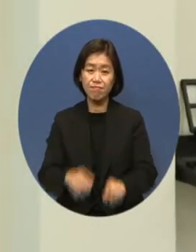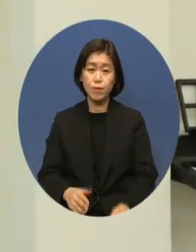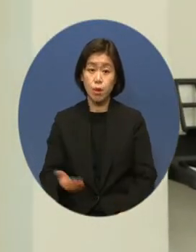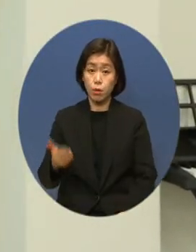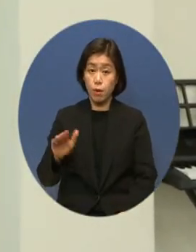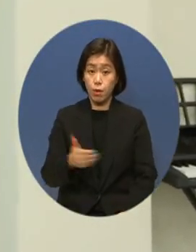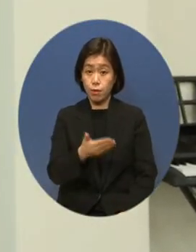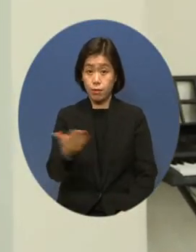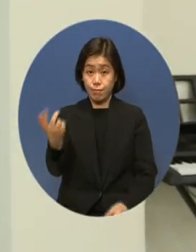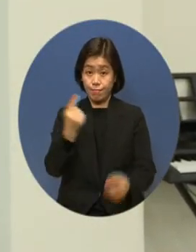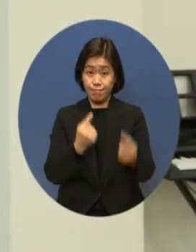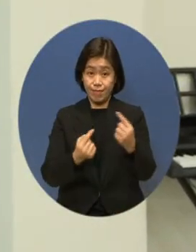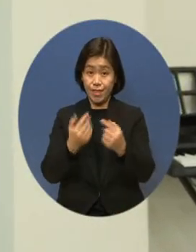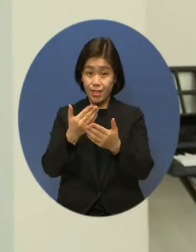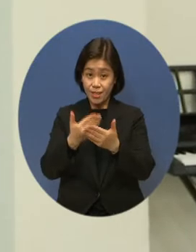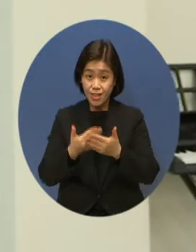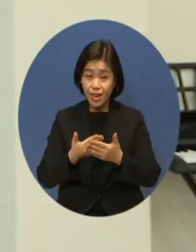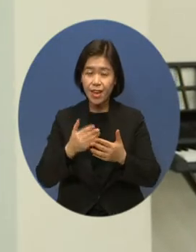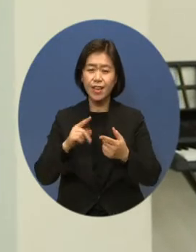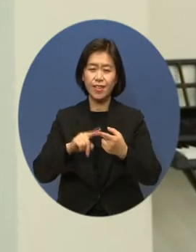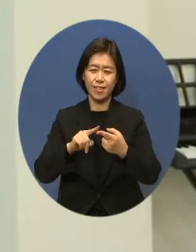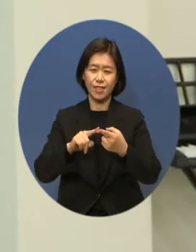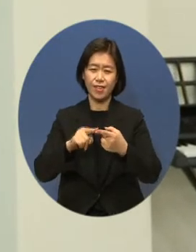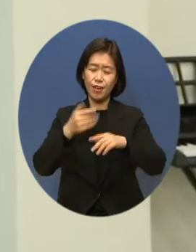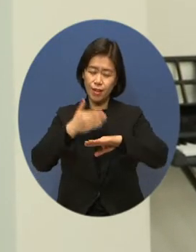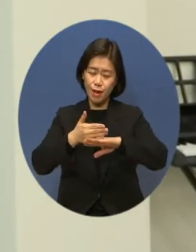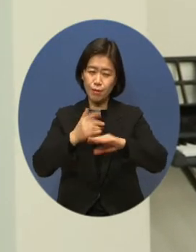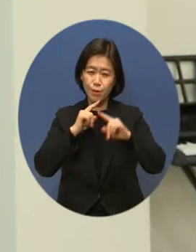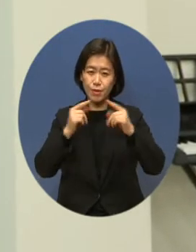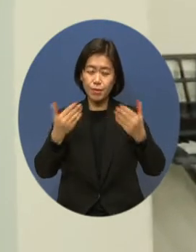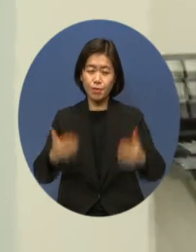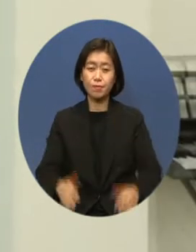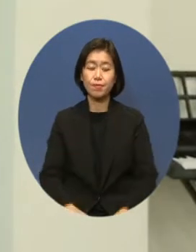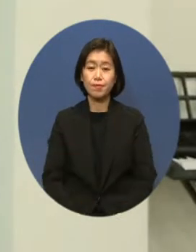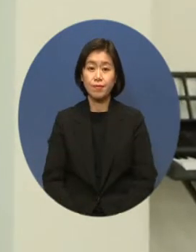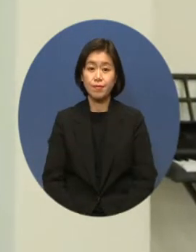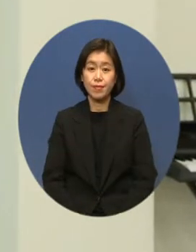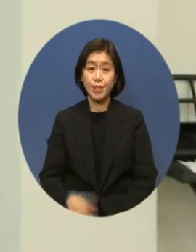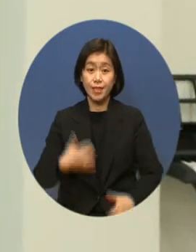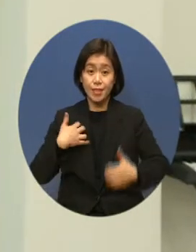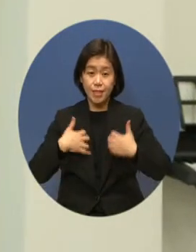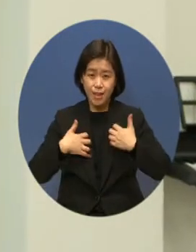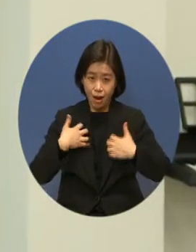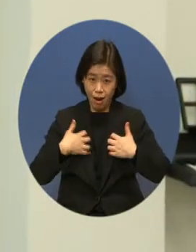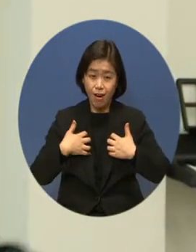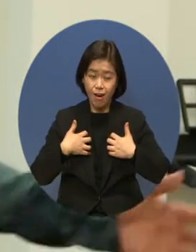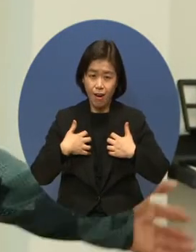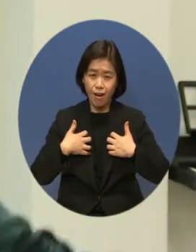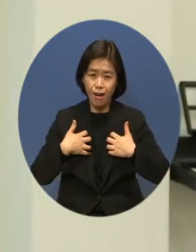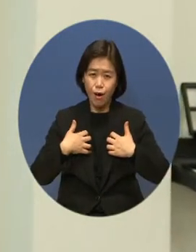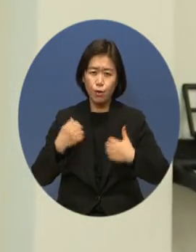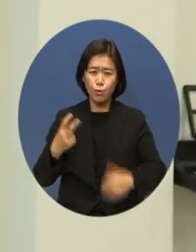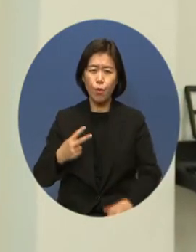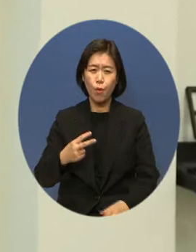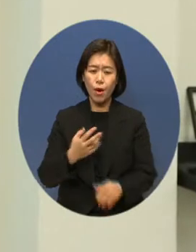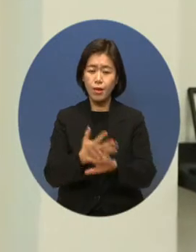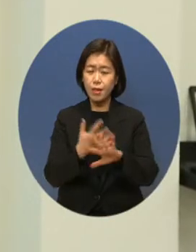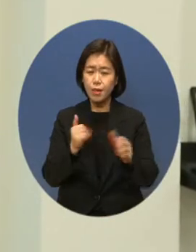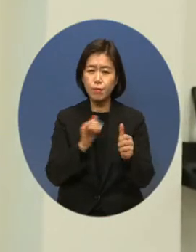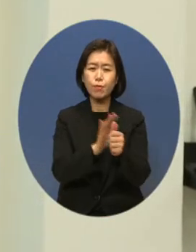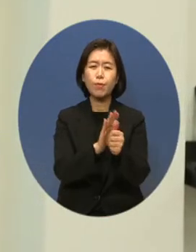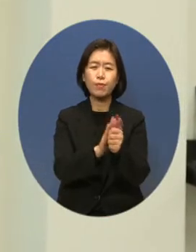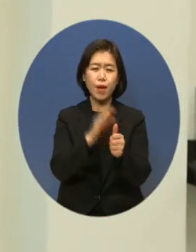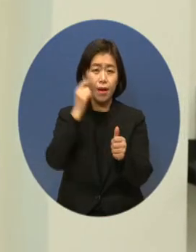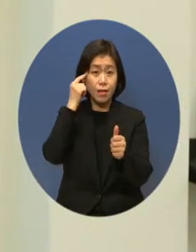이렇게 참석을 해주신 가족봉사단 여러분께 감사의 말씀을 드립니다. 즐겁게 또 어려운 계층을 돕는다는 그런